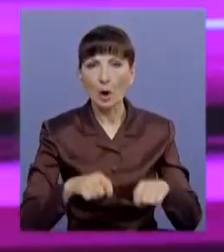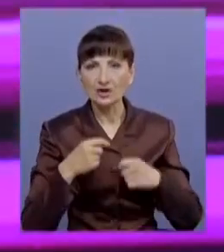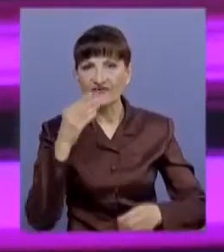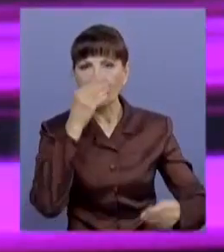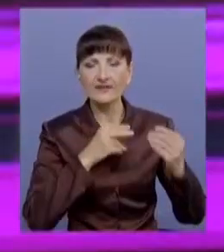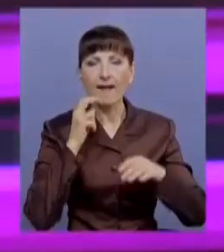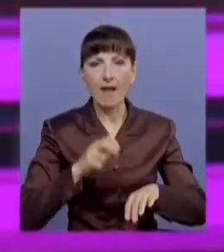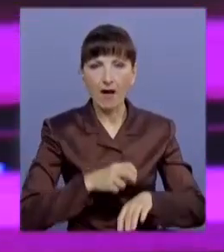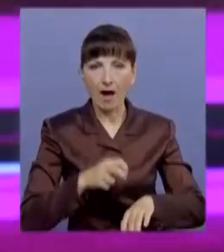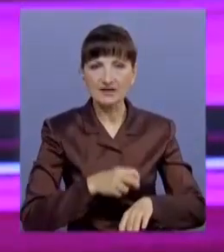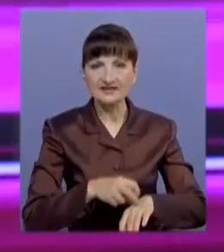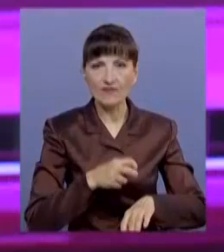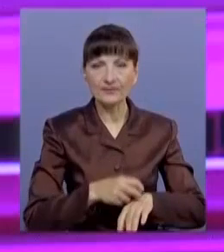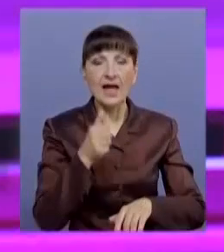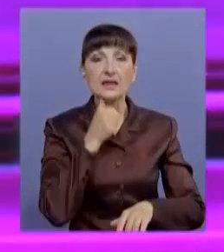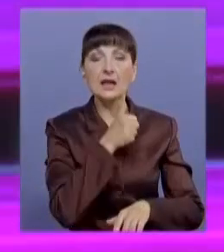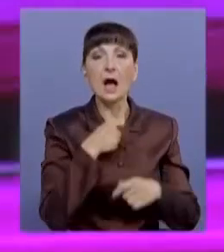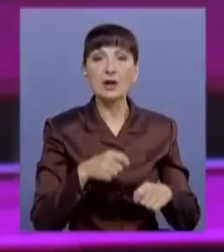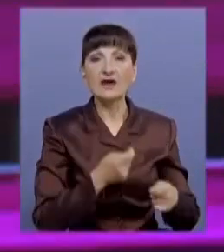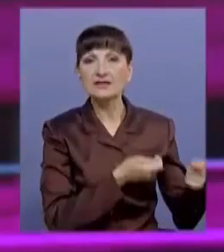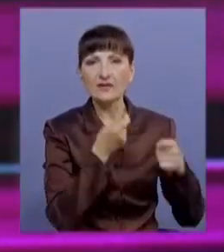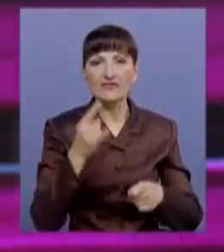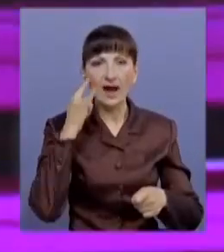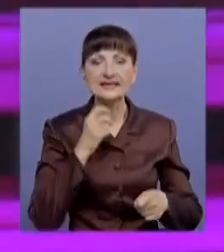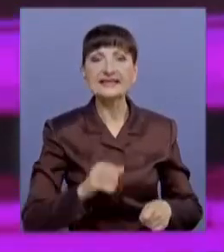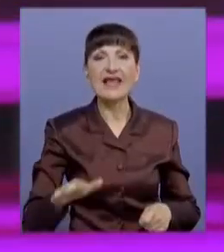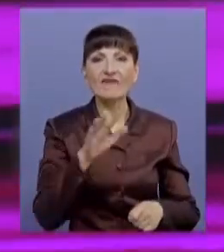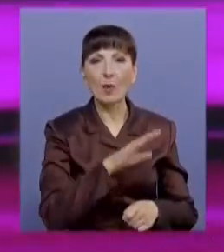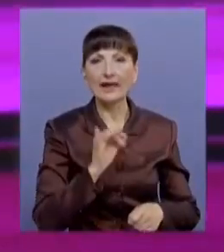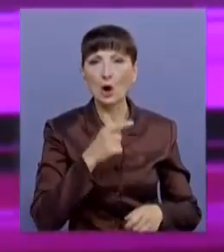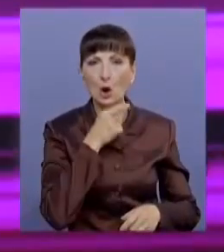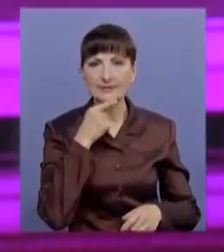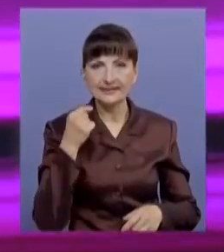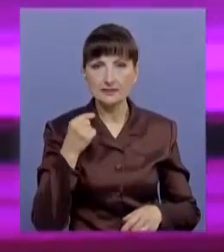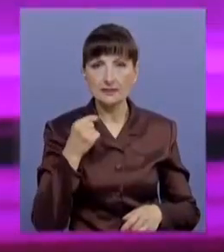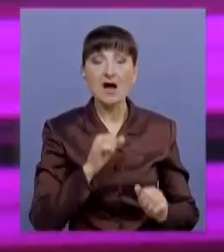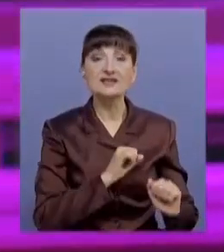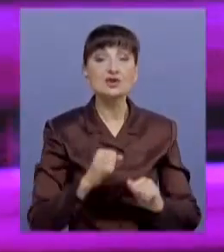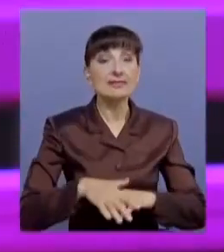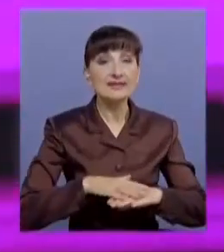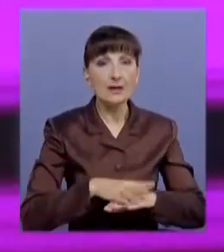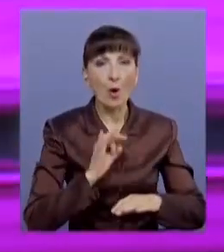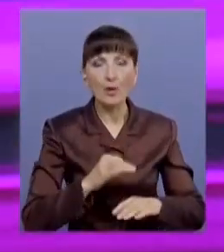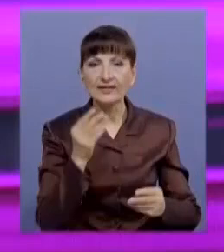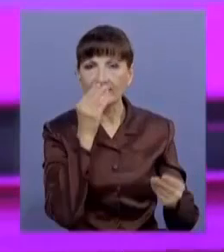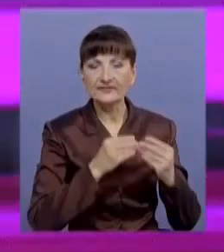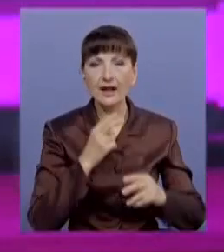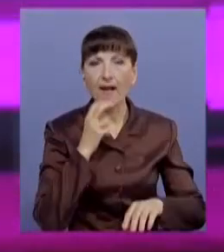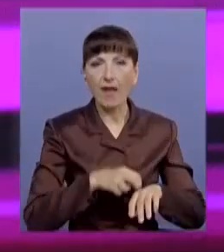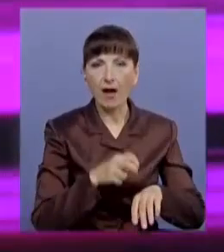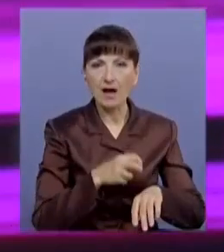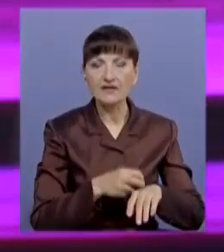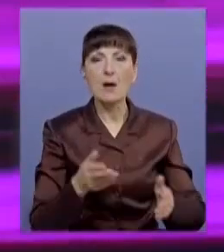фальсифицированных препаратов нелегальный товар завозят страну из европы и россии защитить население от не сертифицированной